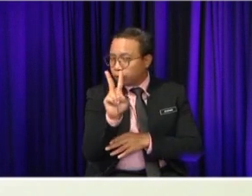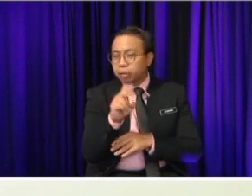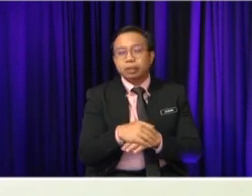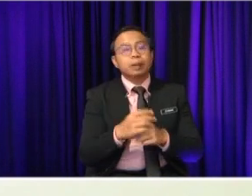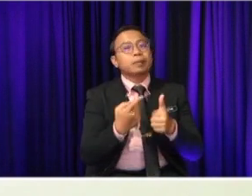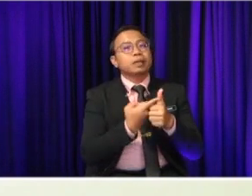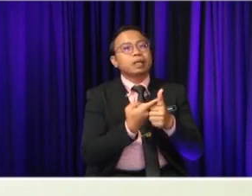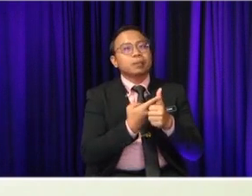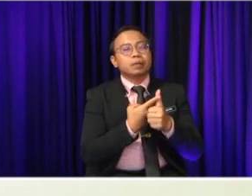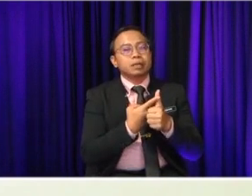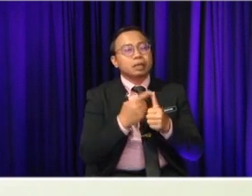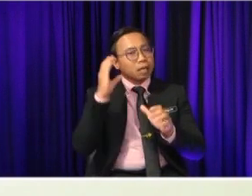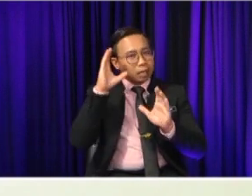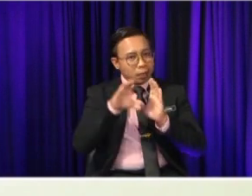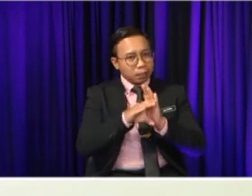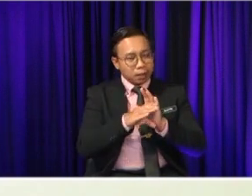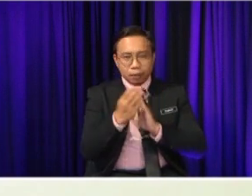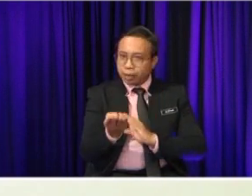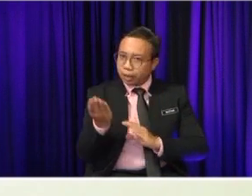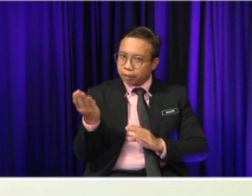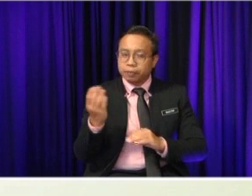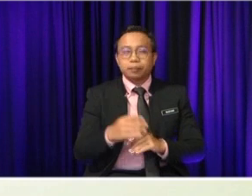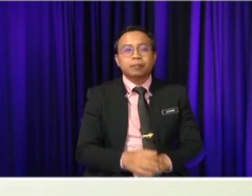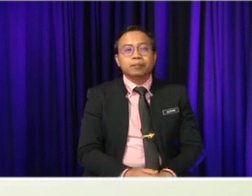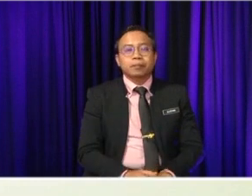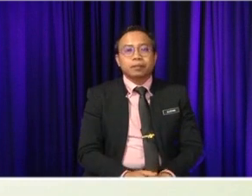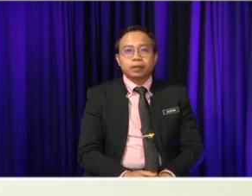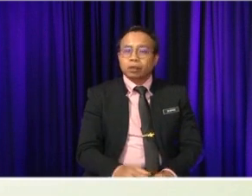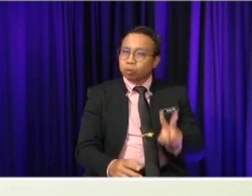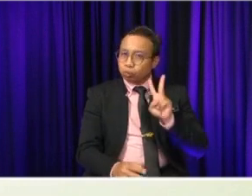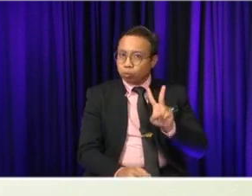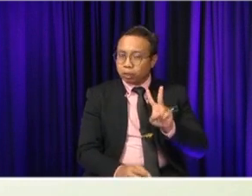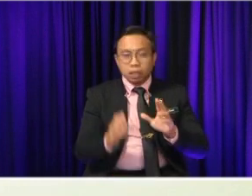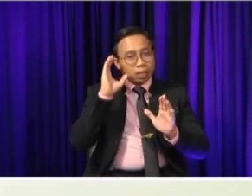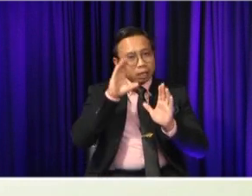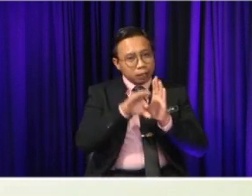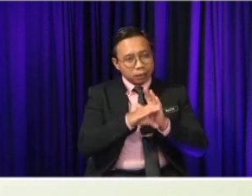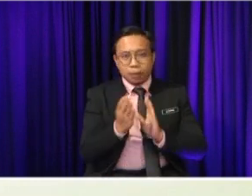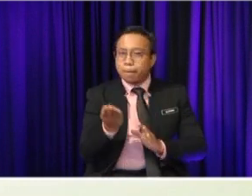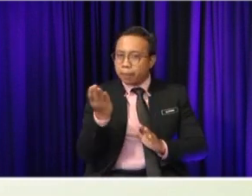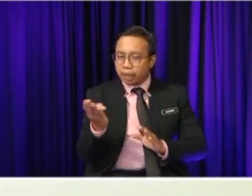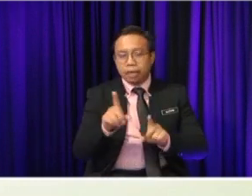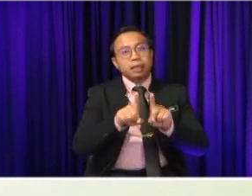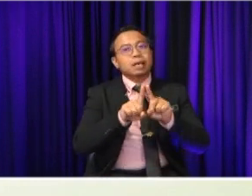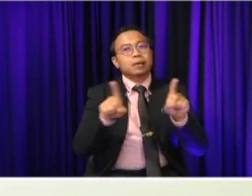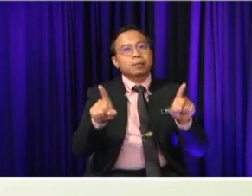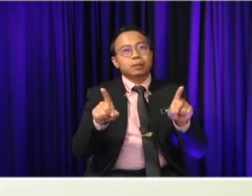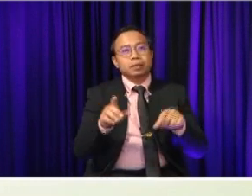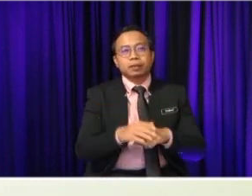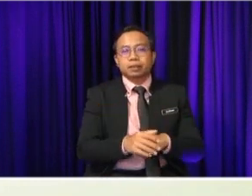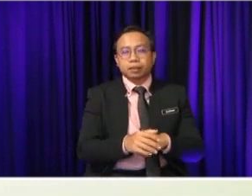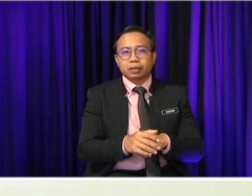pertama itu adalah gambar produk kain oke yang kedua gambar produk juga tetapi keriting